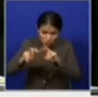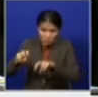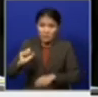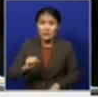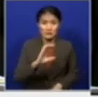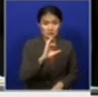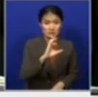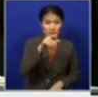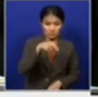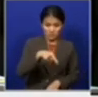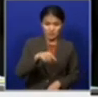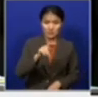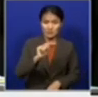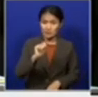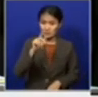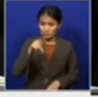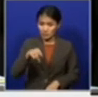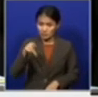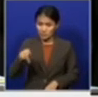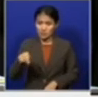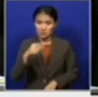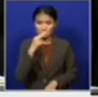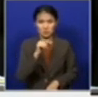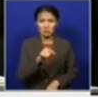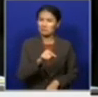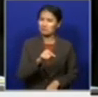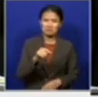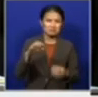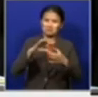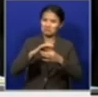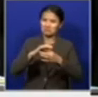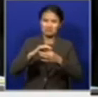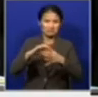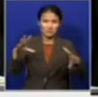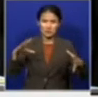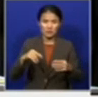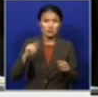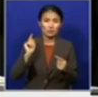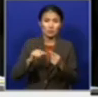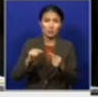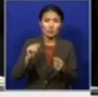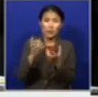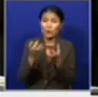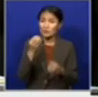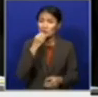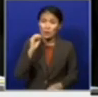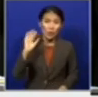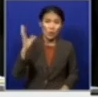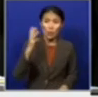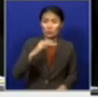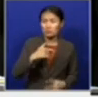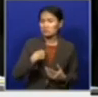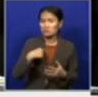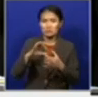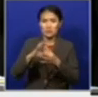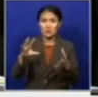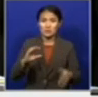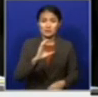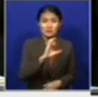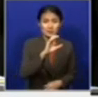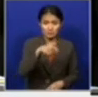างศุลกากรกฎเกณฑ์เกี่ยวกับการเยียวยาการค้าแหล่งวัตถุดิบและกระบวนการผลิตของไทยจะเห็นว่